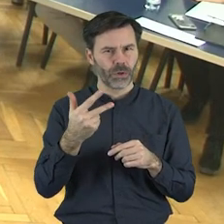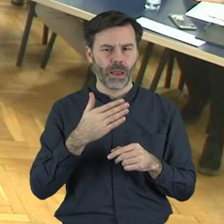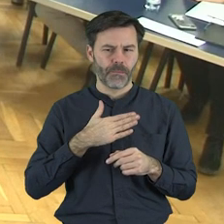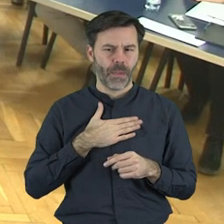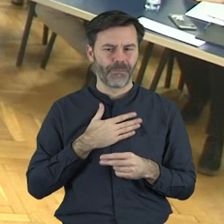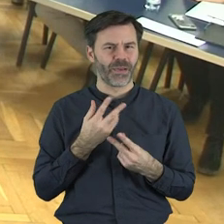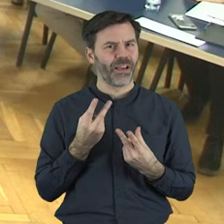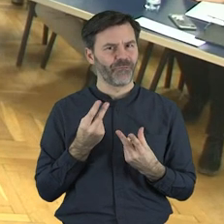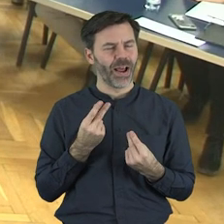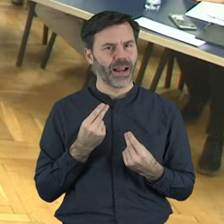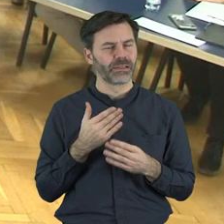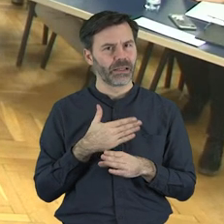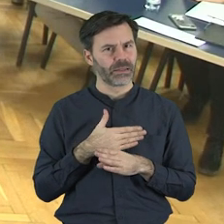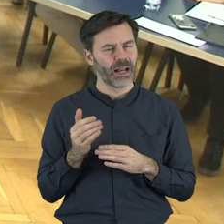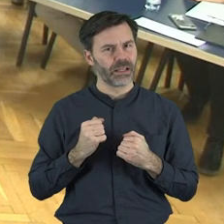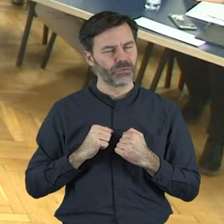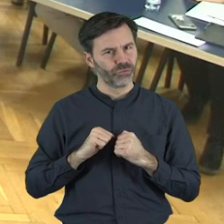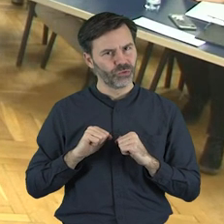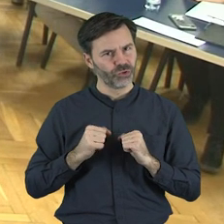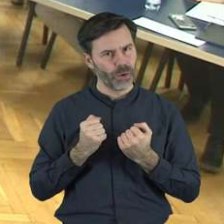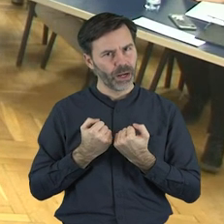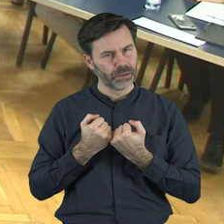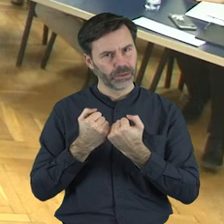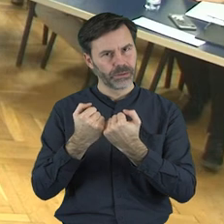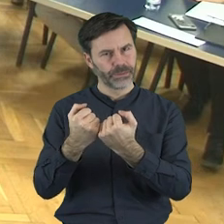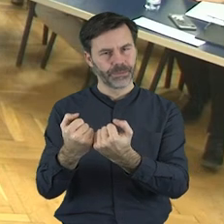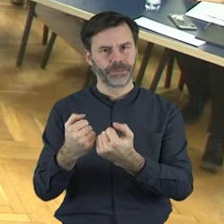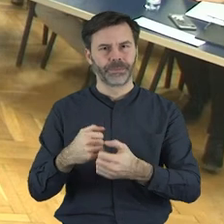kosztów. Chcieliśmy prosić o